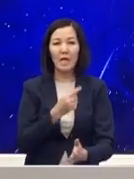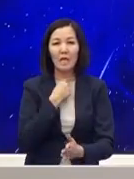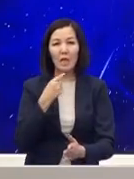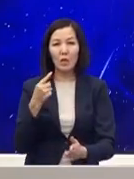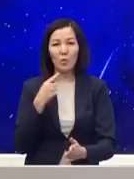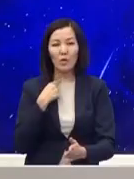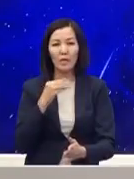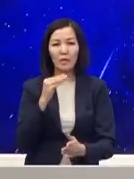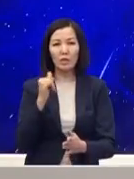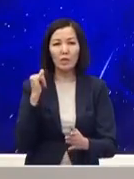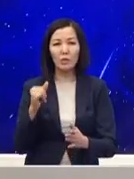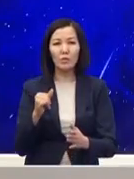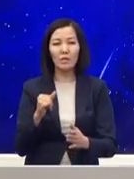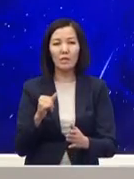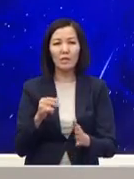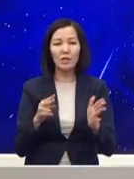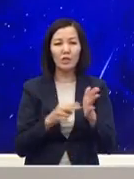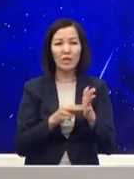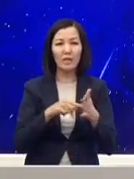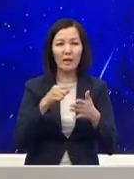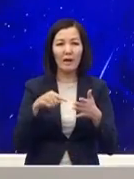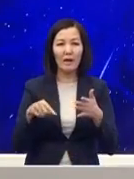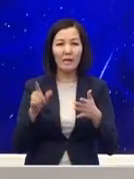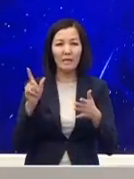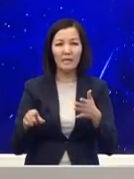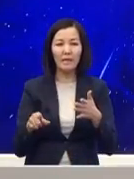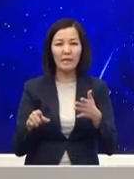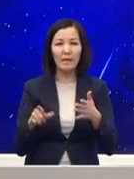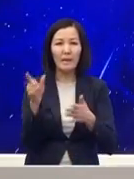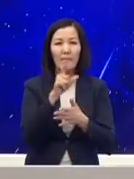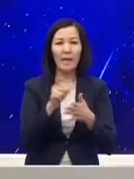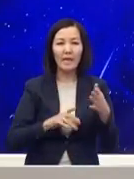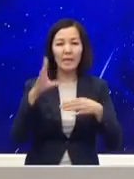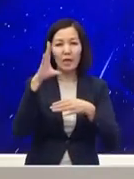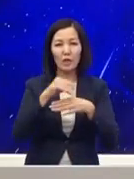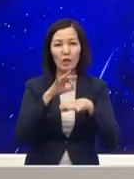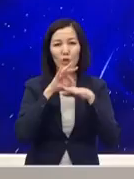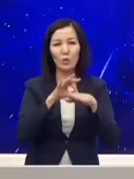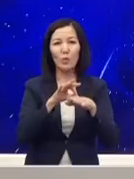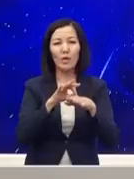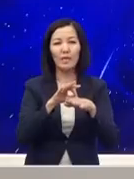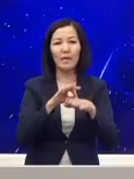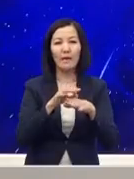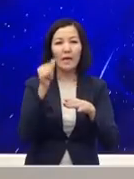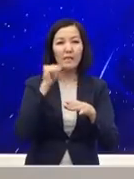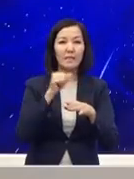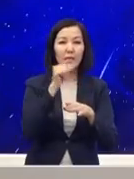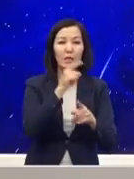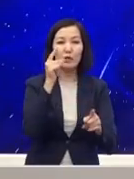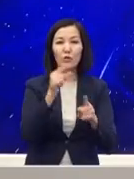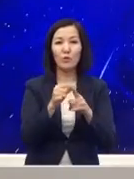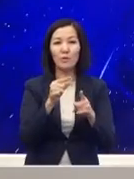Жапырақ жауған күз Талдықорғанда жетісулық жеті ақынның жан тебіренткен поэтикалық кеш өтті. Сырлы сөзбен өлең өрген